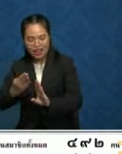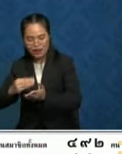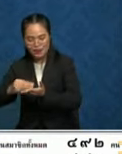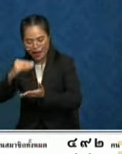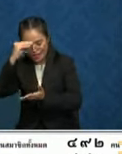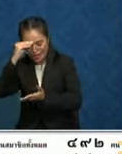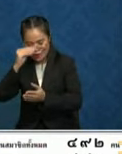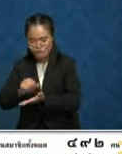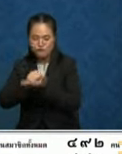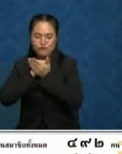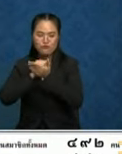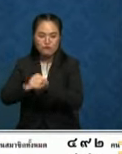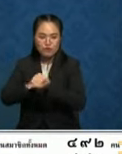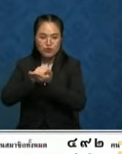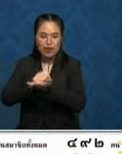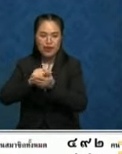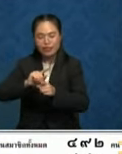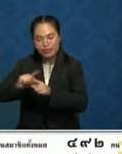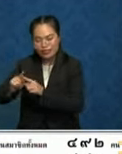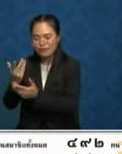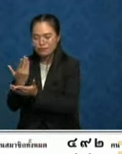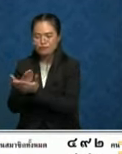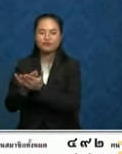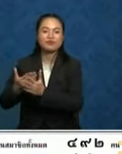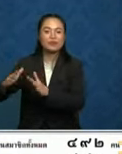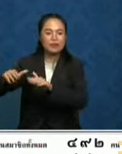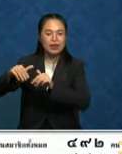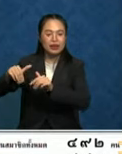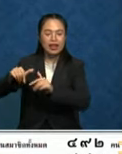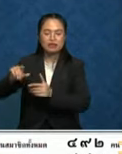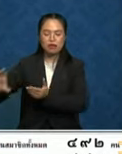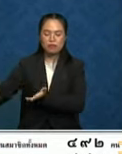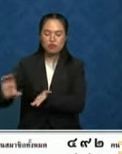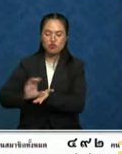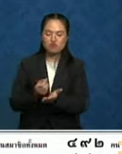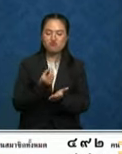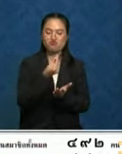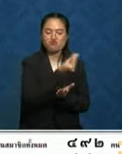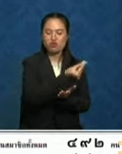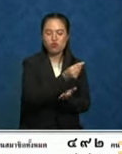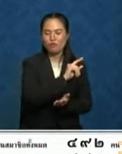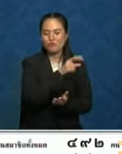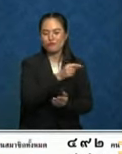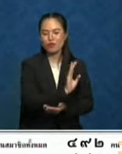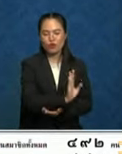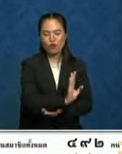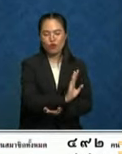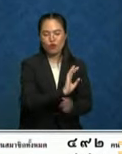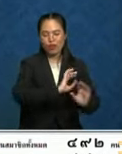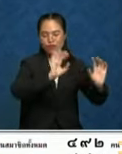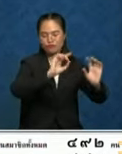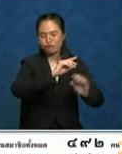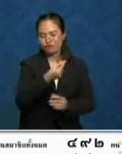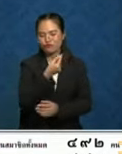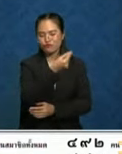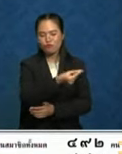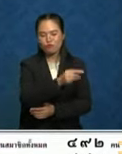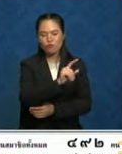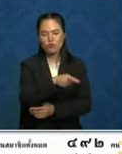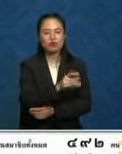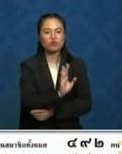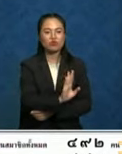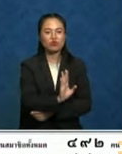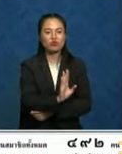ต่างๆซึ่งรายได้ทั้งหมดนี้ไม่ต้องนำส่งคลังเป็นรายได้แผ่นดินและส่วนที่